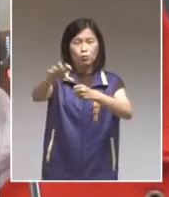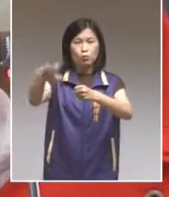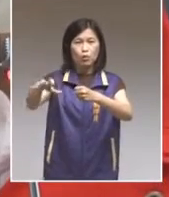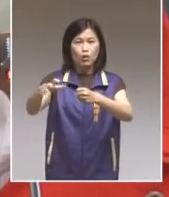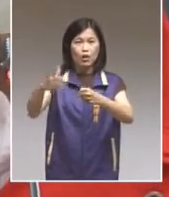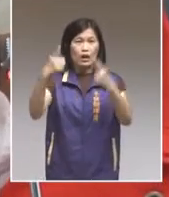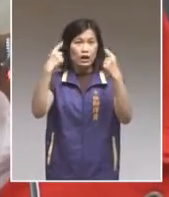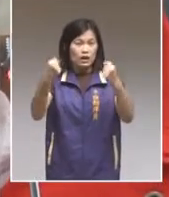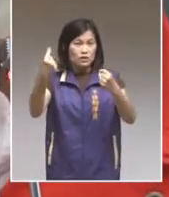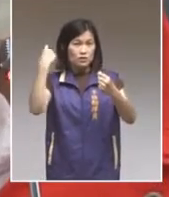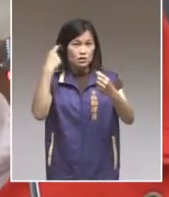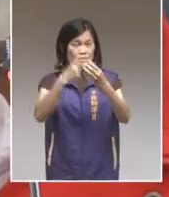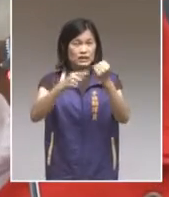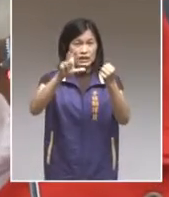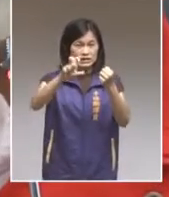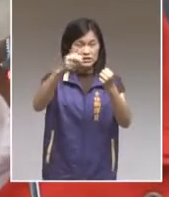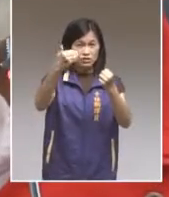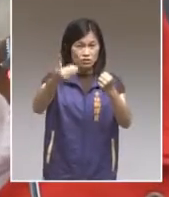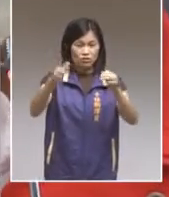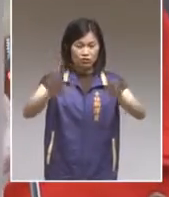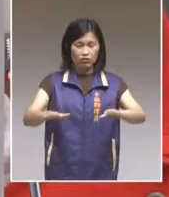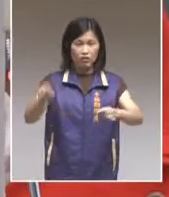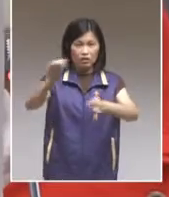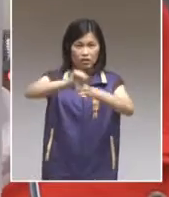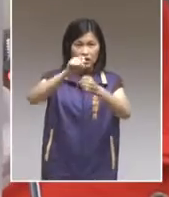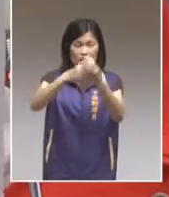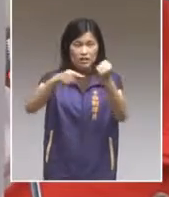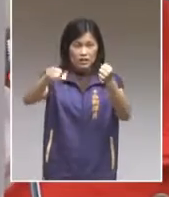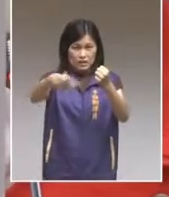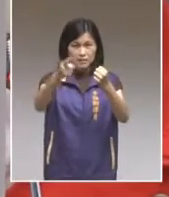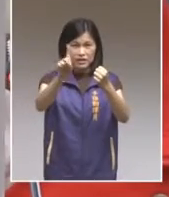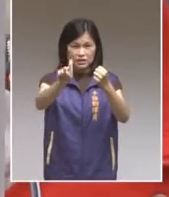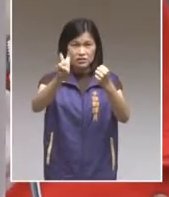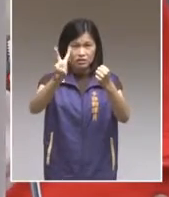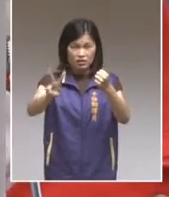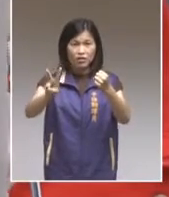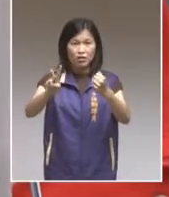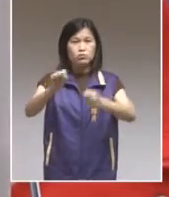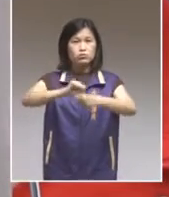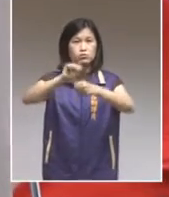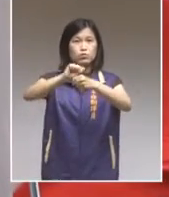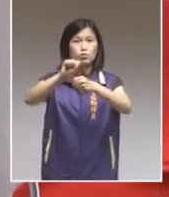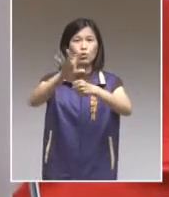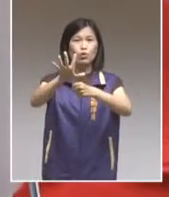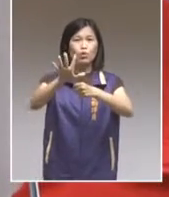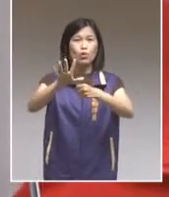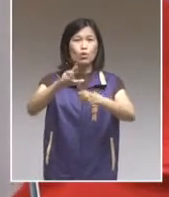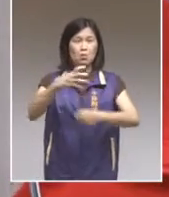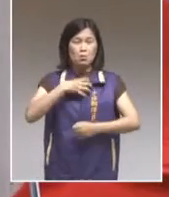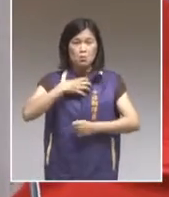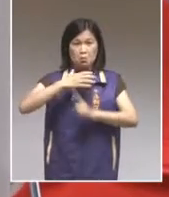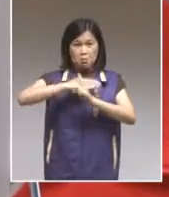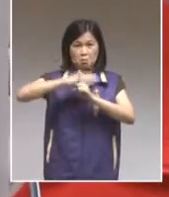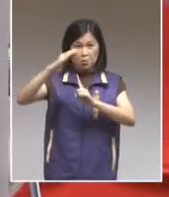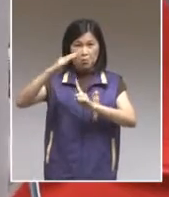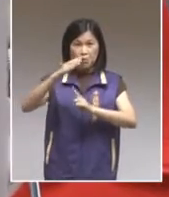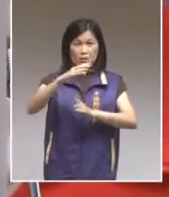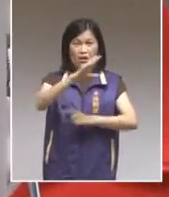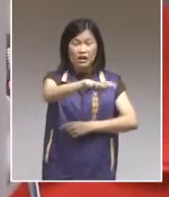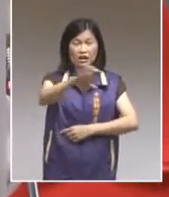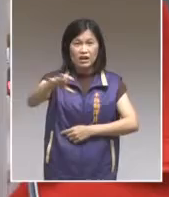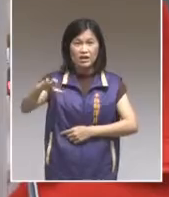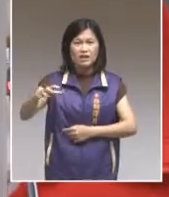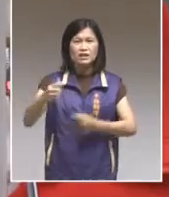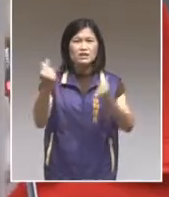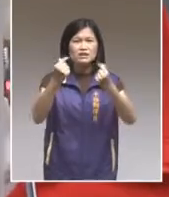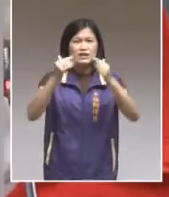是昨天是79，今天增加到112例，这个也增加，那高风险的场域，昨天是这个